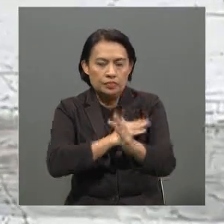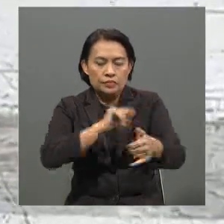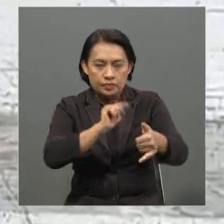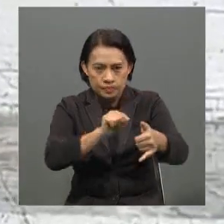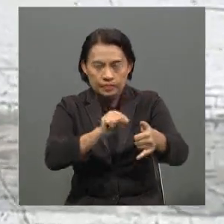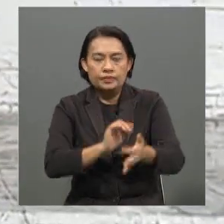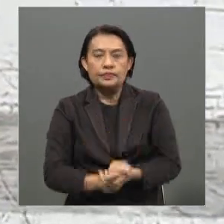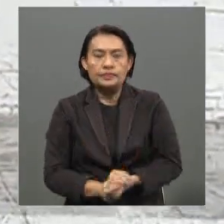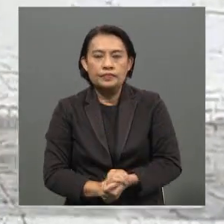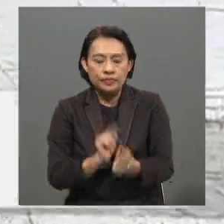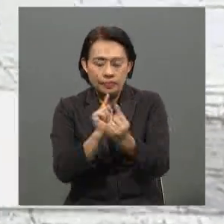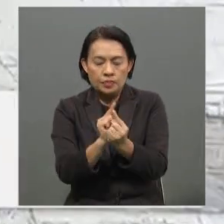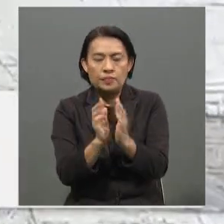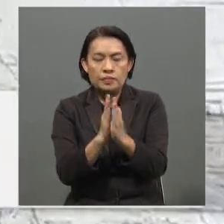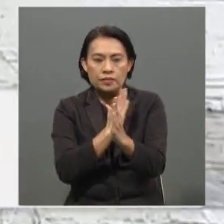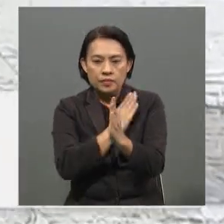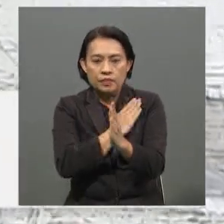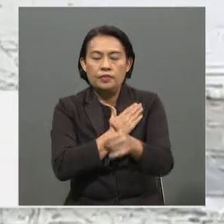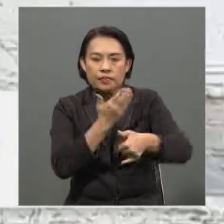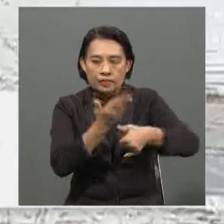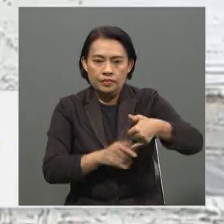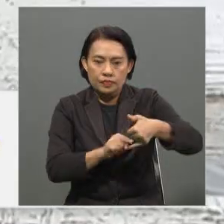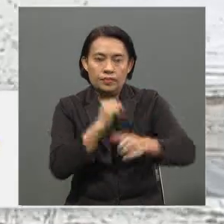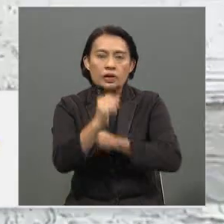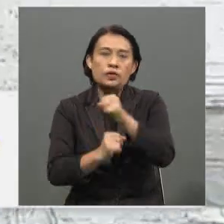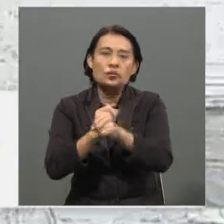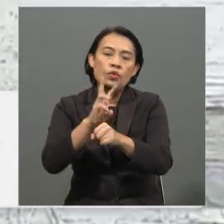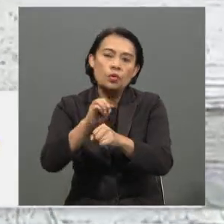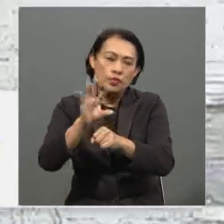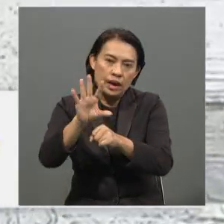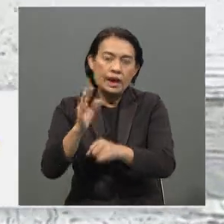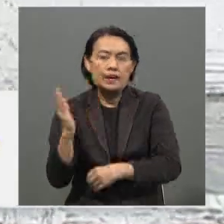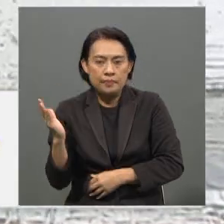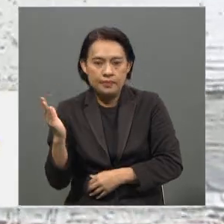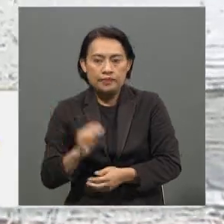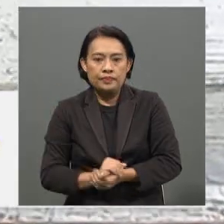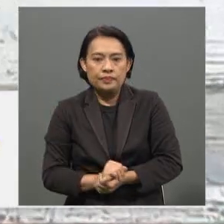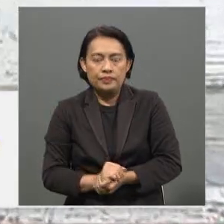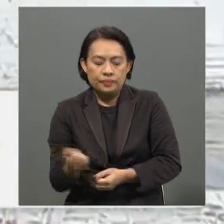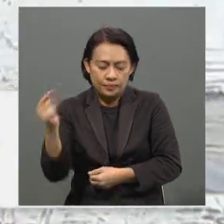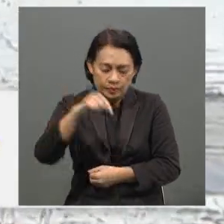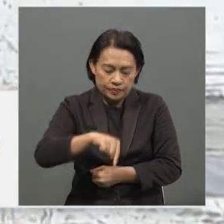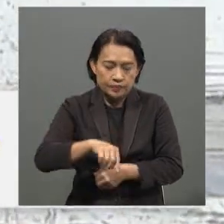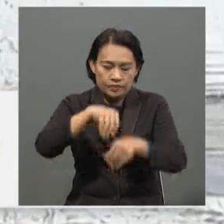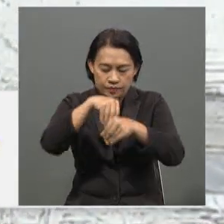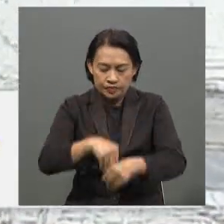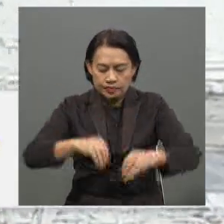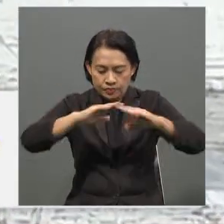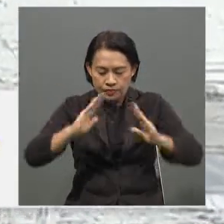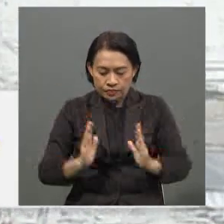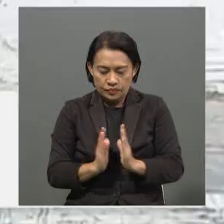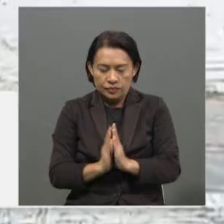ไปก็ไปพบกับพระมหาอุดรนะครับท่านอายุ 65ปีแล้วนะครับเ่าเพิ่งเดินทางกลับมานะครับหลังไปจำพรรษาอยู่ที่วัดใน